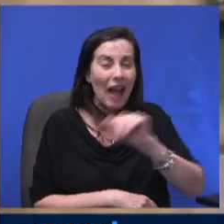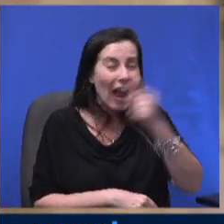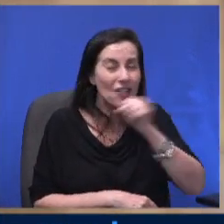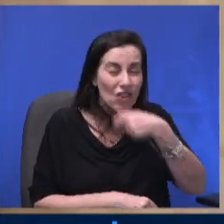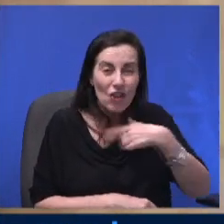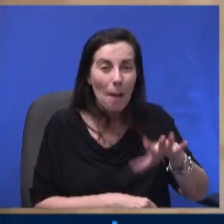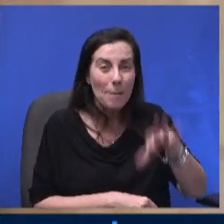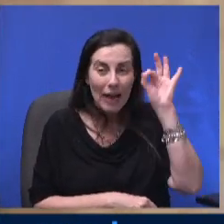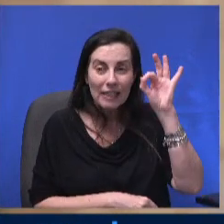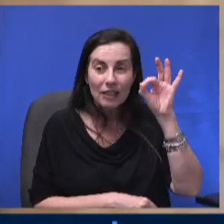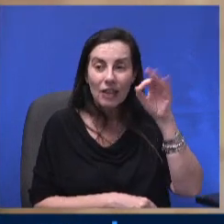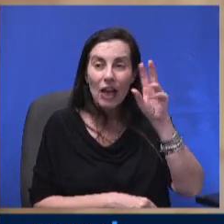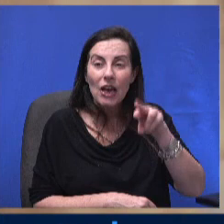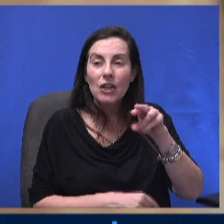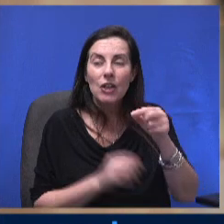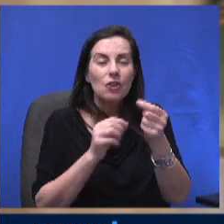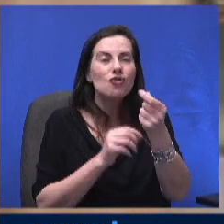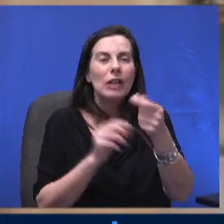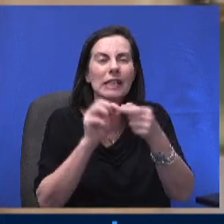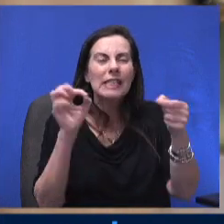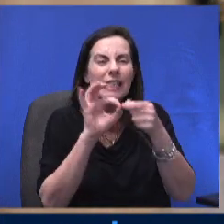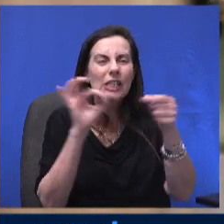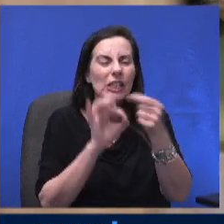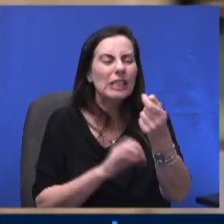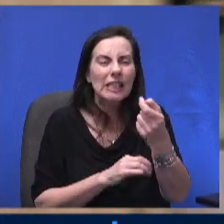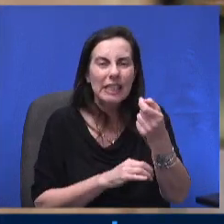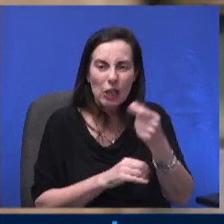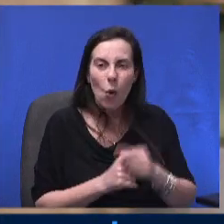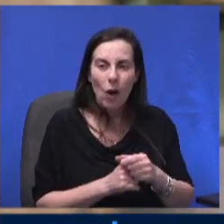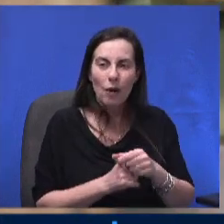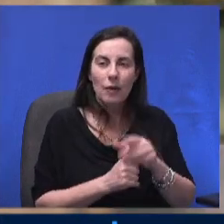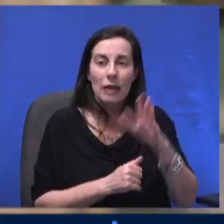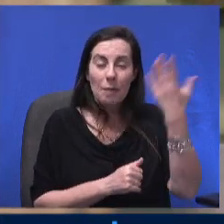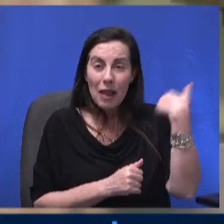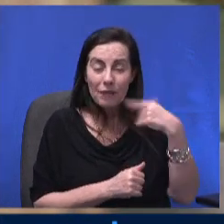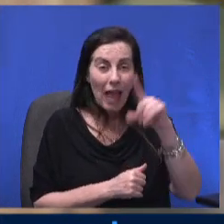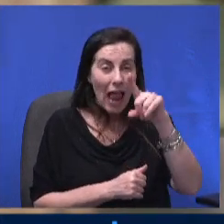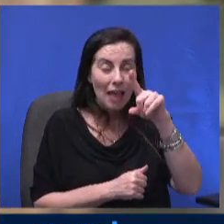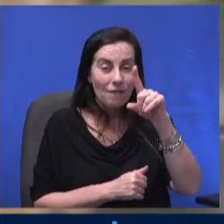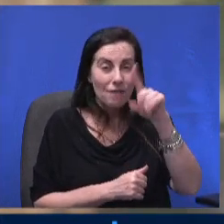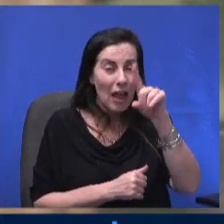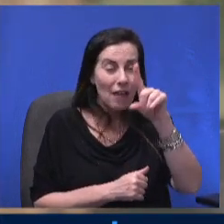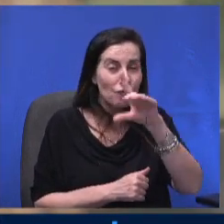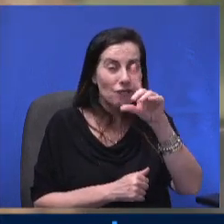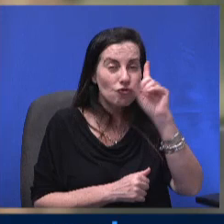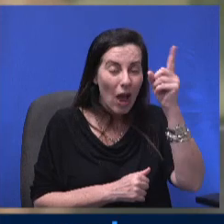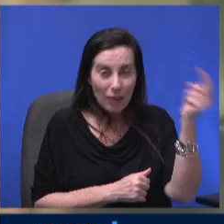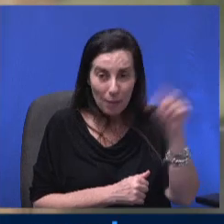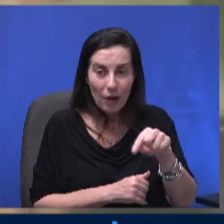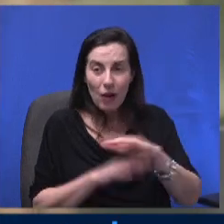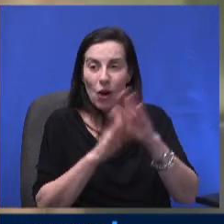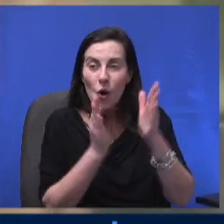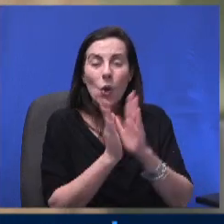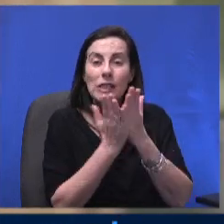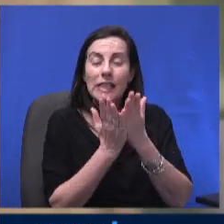מוצר שנקרא מורי. מורי בערבית. אם היית באה לפה לפני 500 שנה ו-1000 שנה, כל ספר בישול, כל רופא, כולם